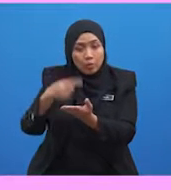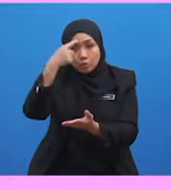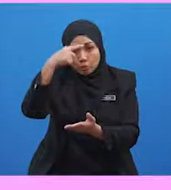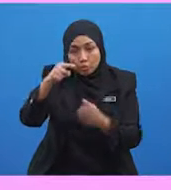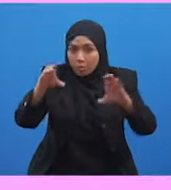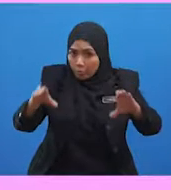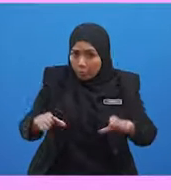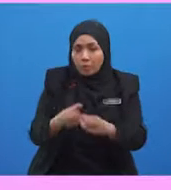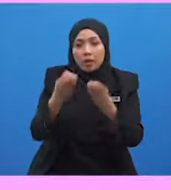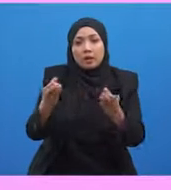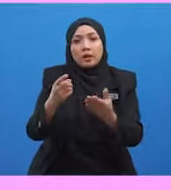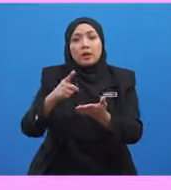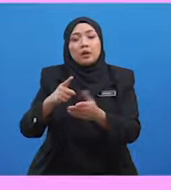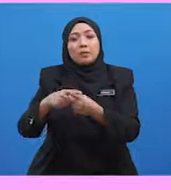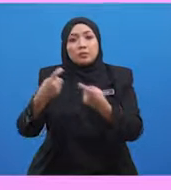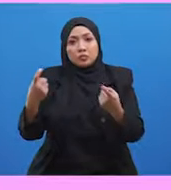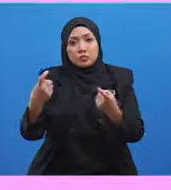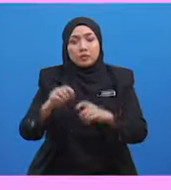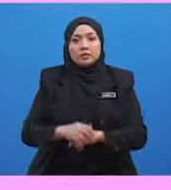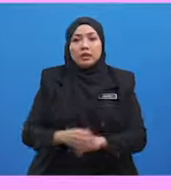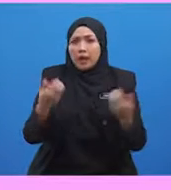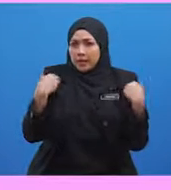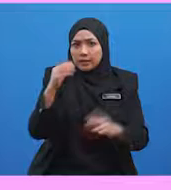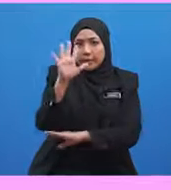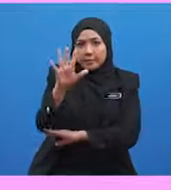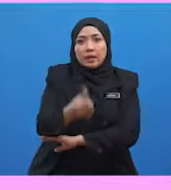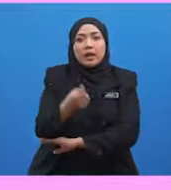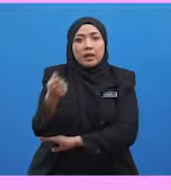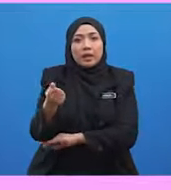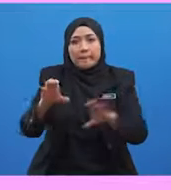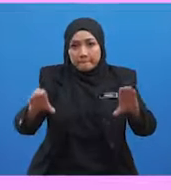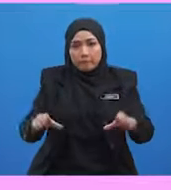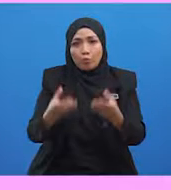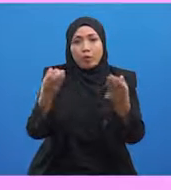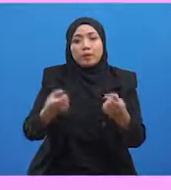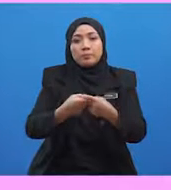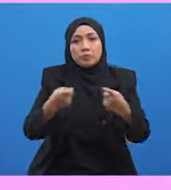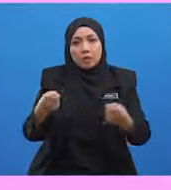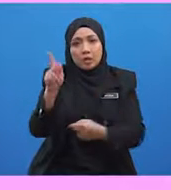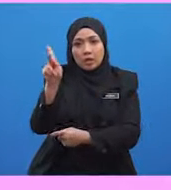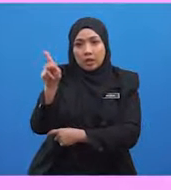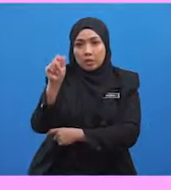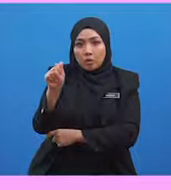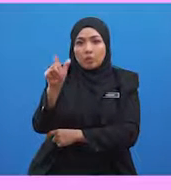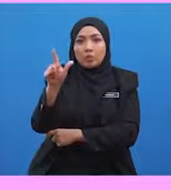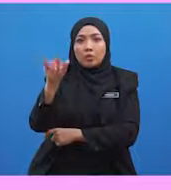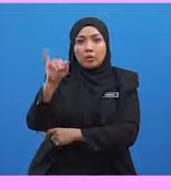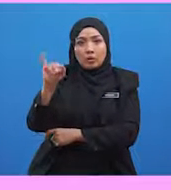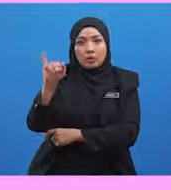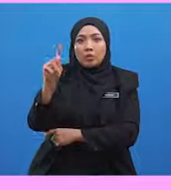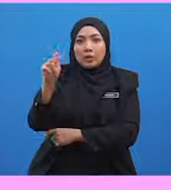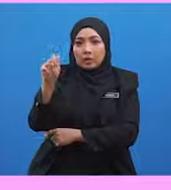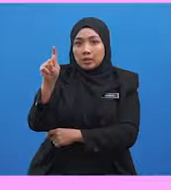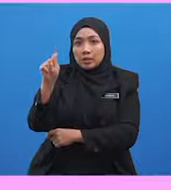Terdapat lima alat membuat keputusan kualitatif, iaitu yang pertama, analisis tulang